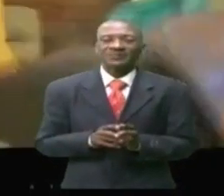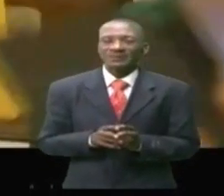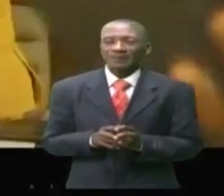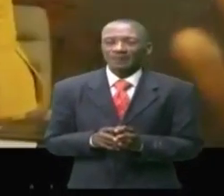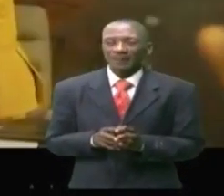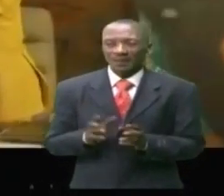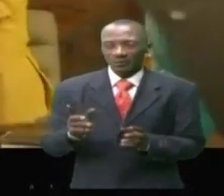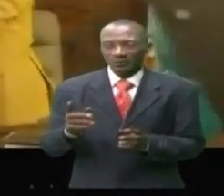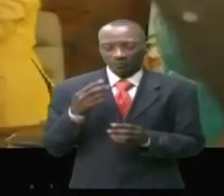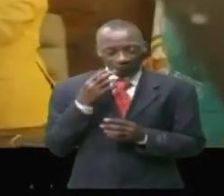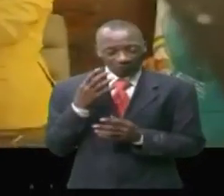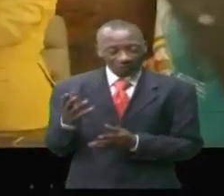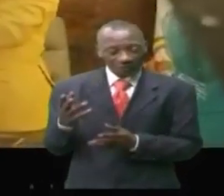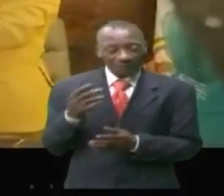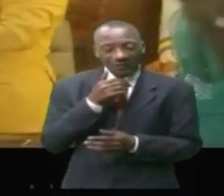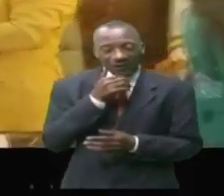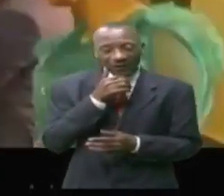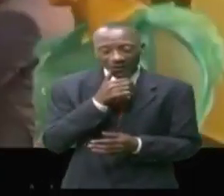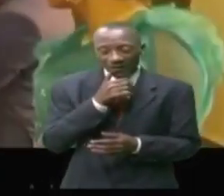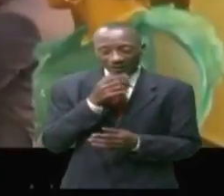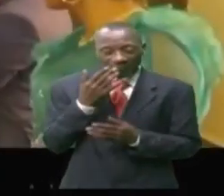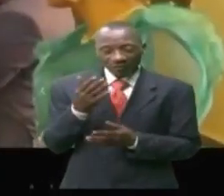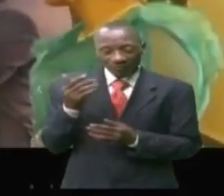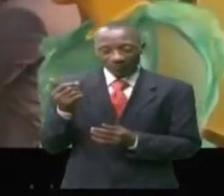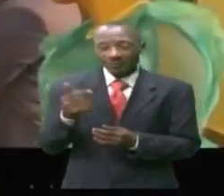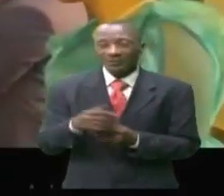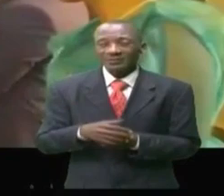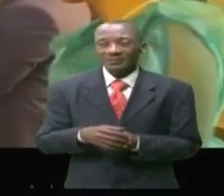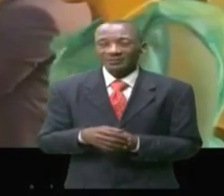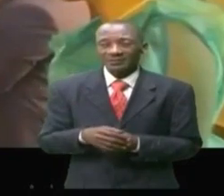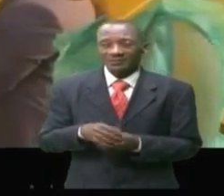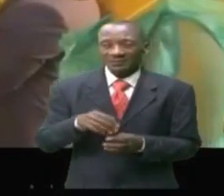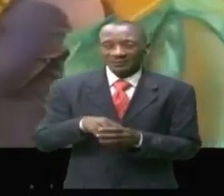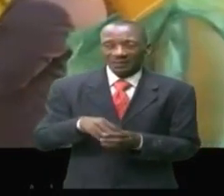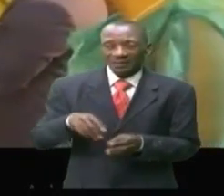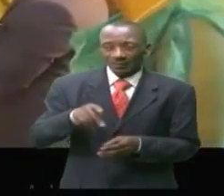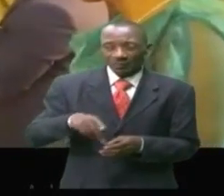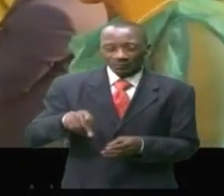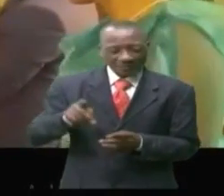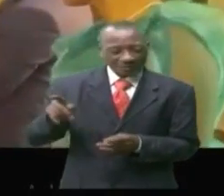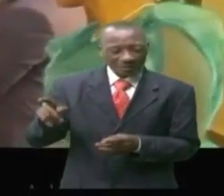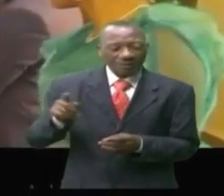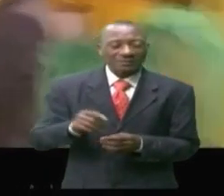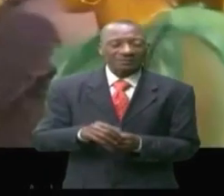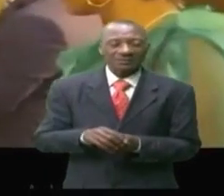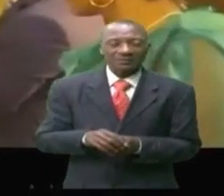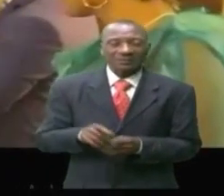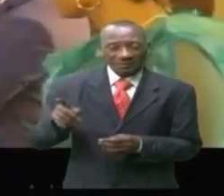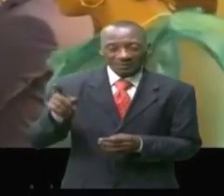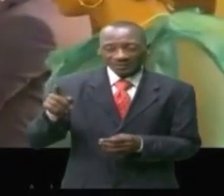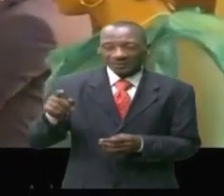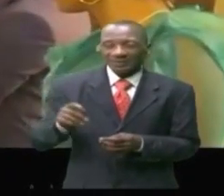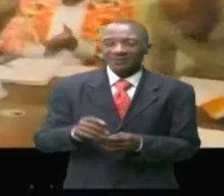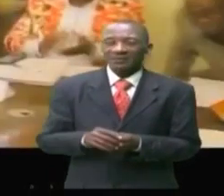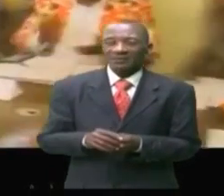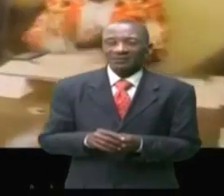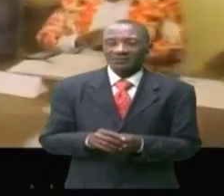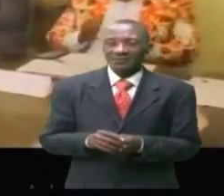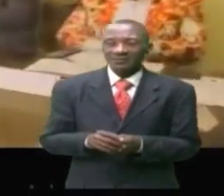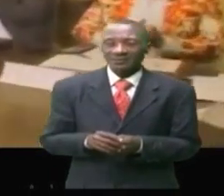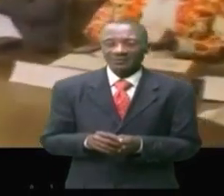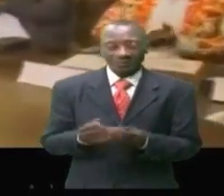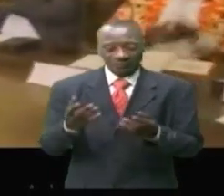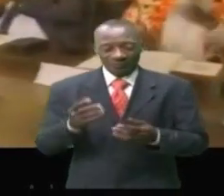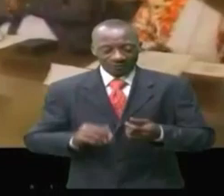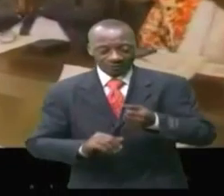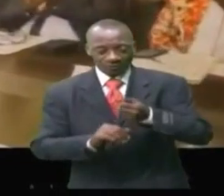remise est reprise avec son successeur, le professeur Trésor Monganza Lissumbu, a eu lieu ce jeudi 7 septembre 2023